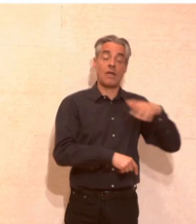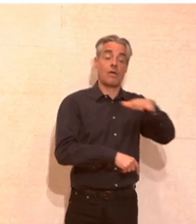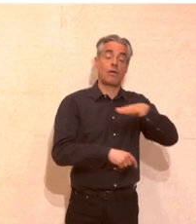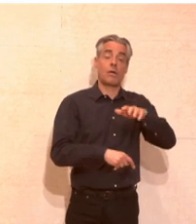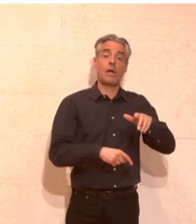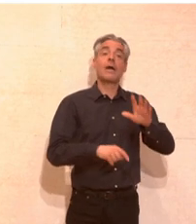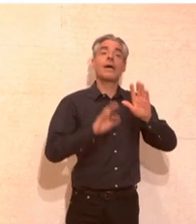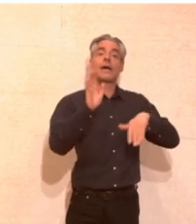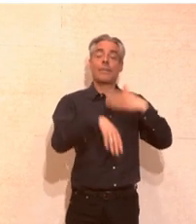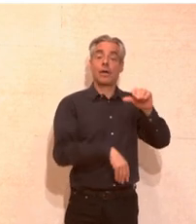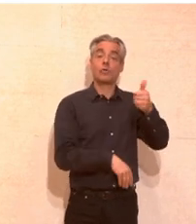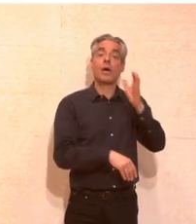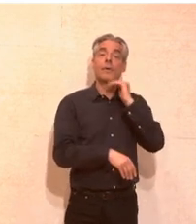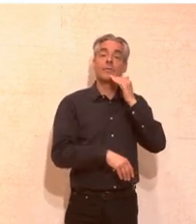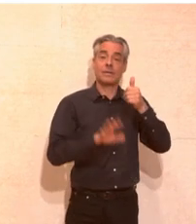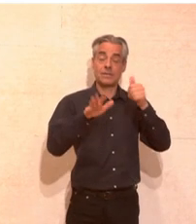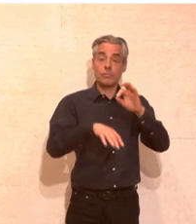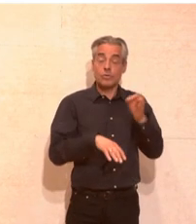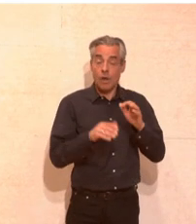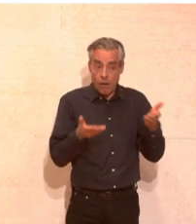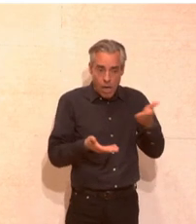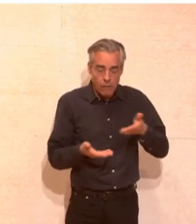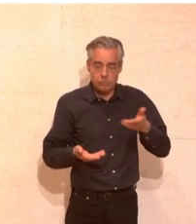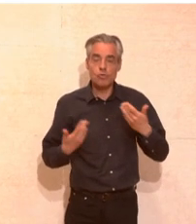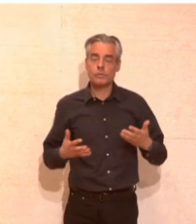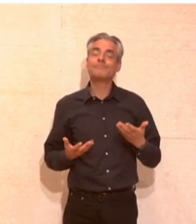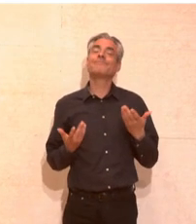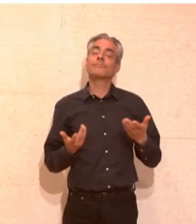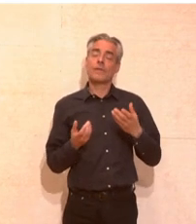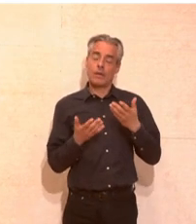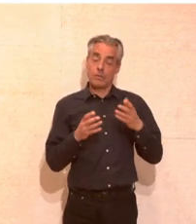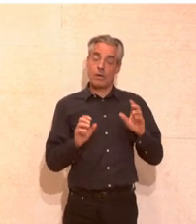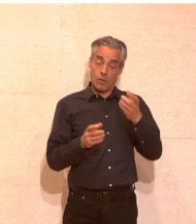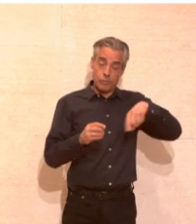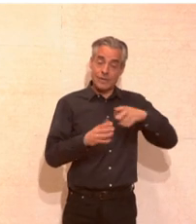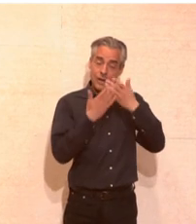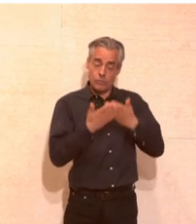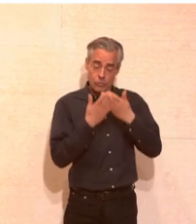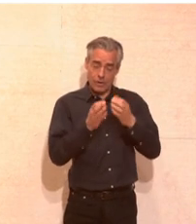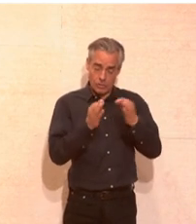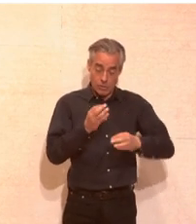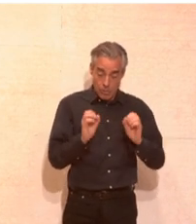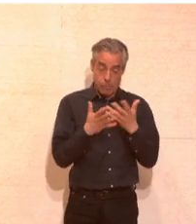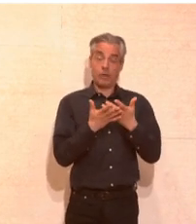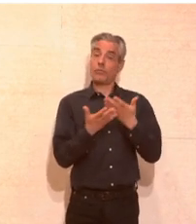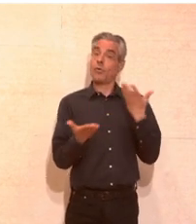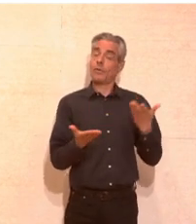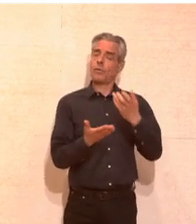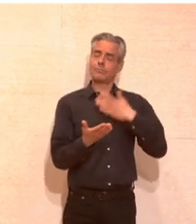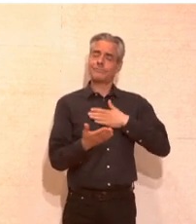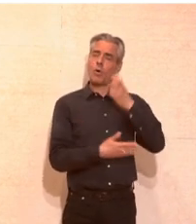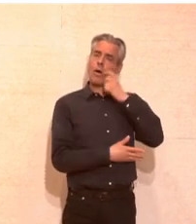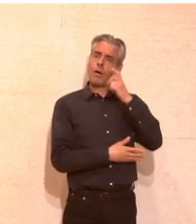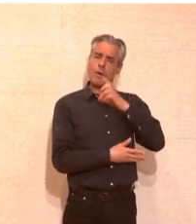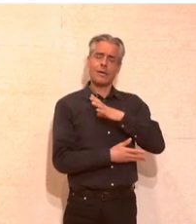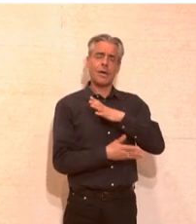et un lever après 13 heures pour 6% d'entre eux. Et ce qui a été plus surprenant dans cette étude, c'était qu'on se rendait compte